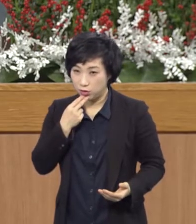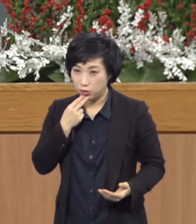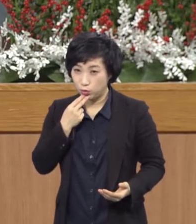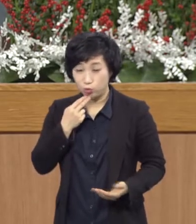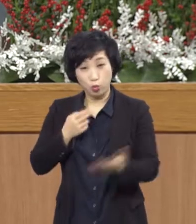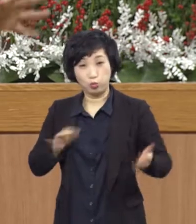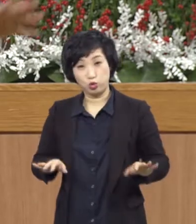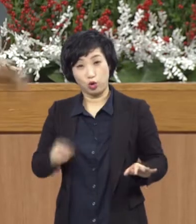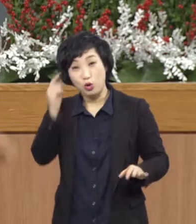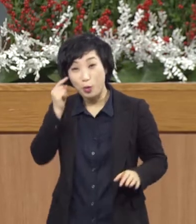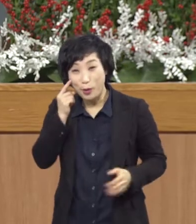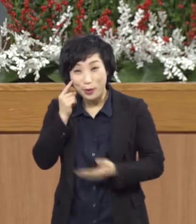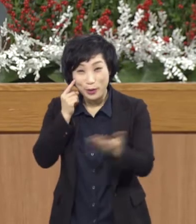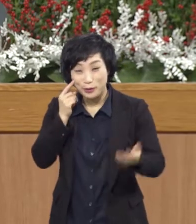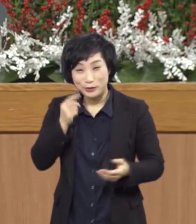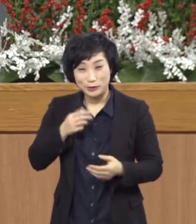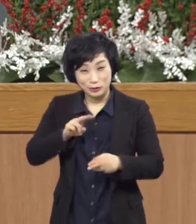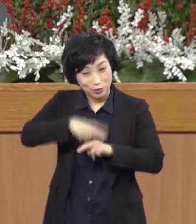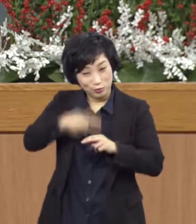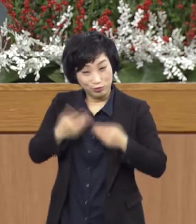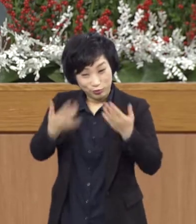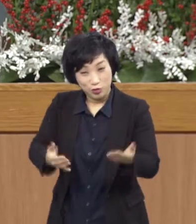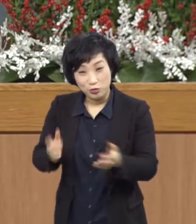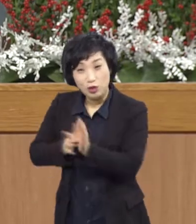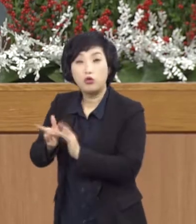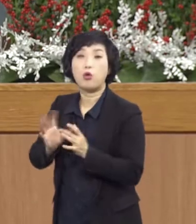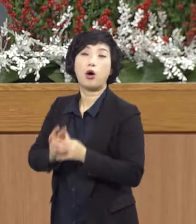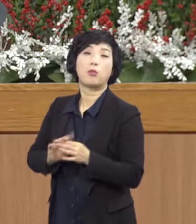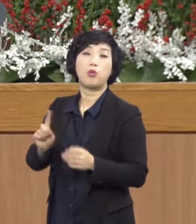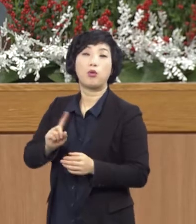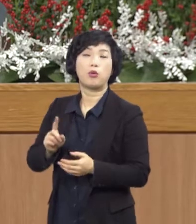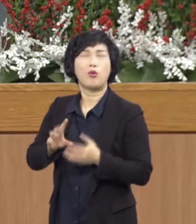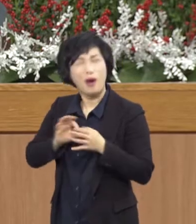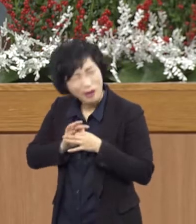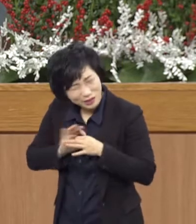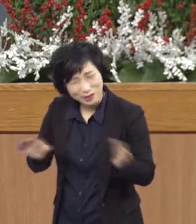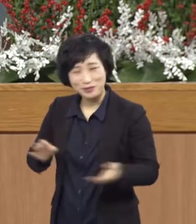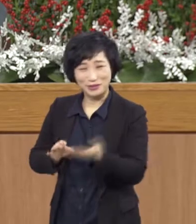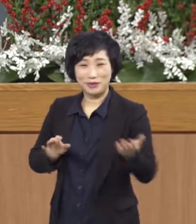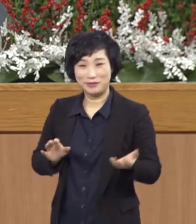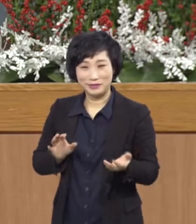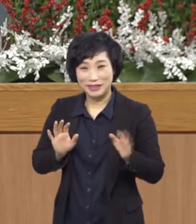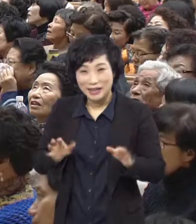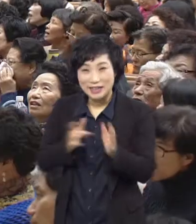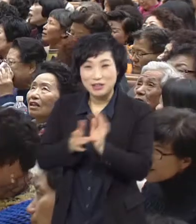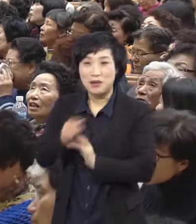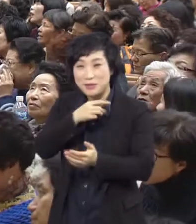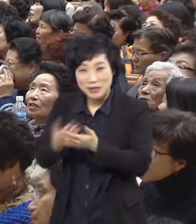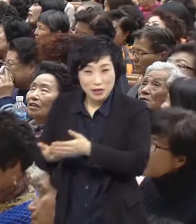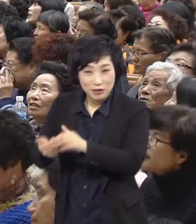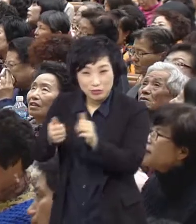말거나 예수하고 아무 상관없어요. 우린 예수가 피 흘리신 사건만 가지면 된다.